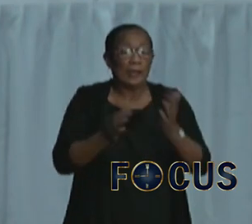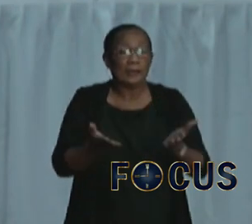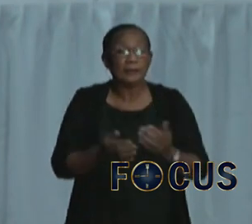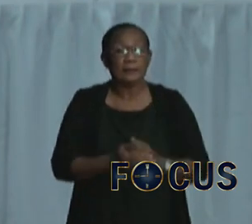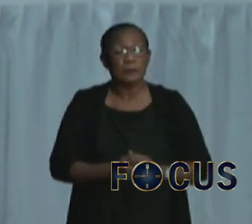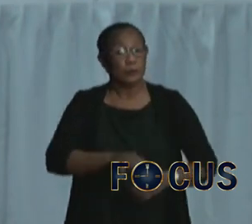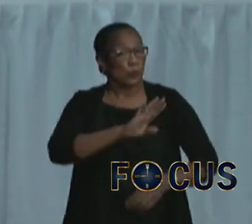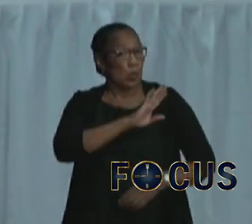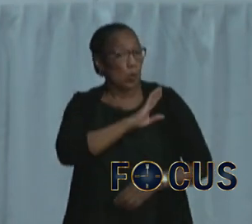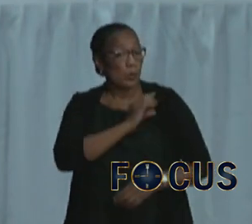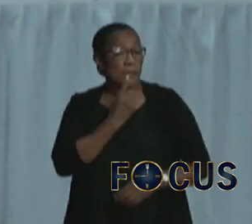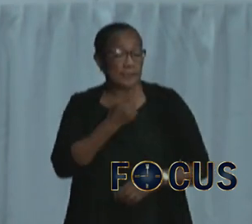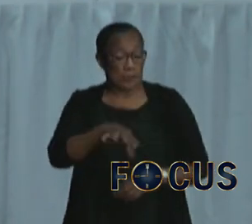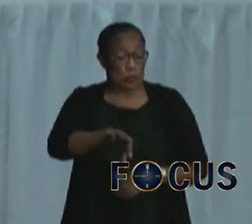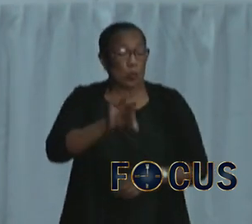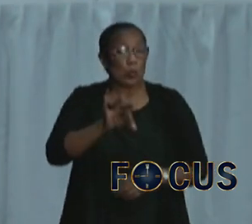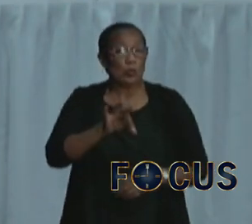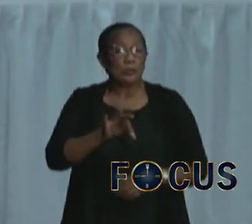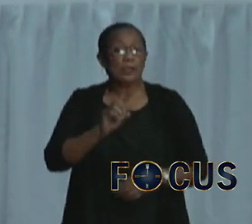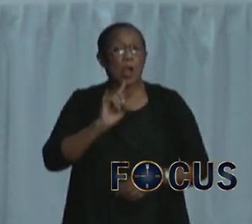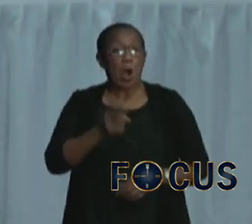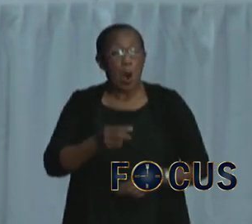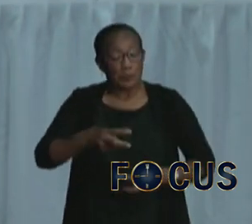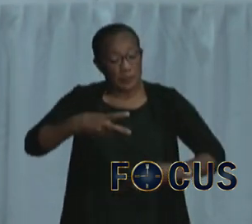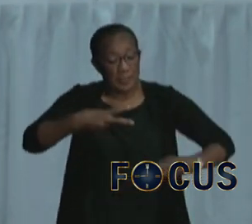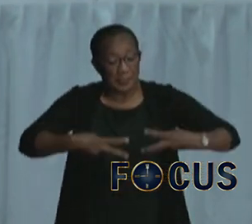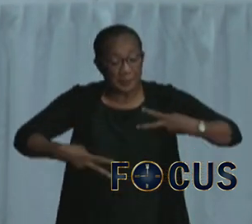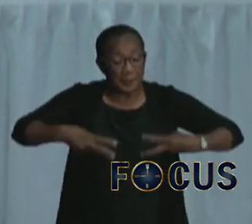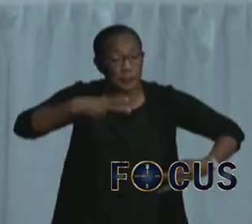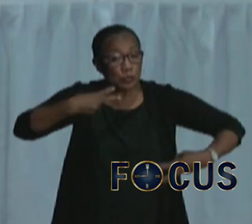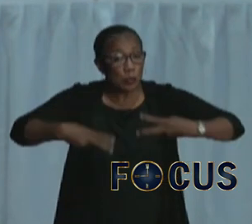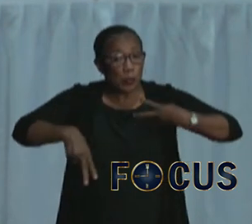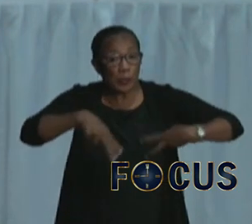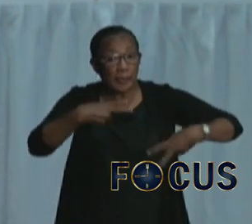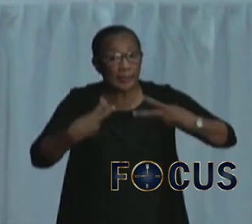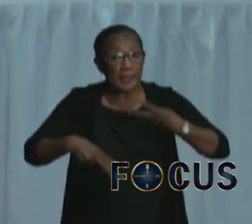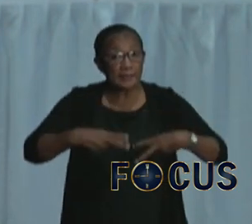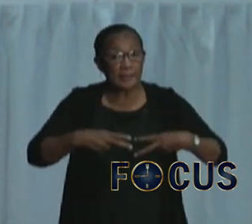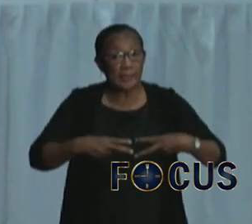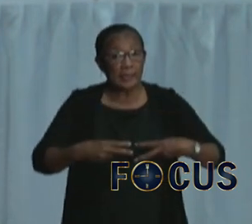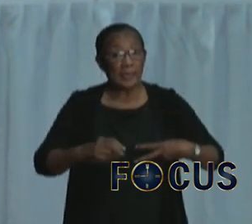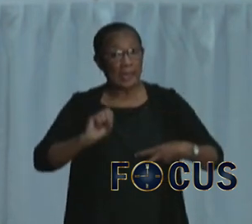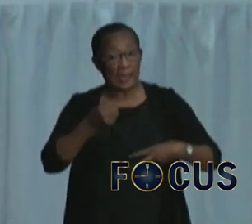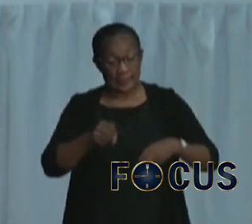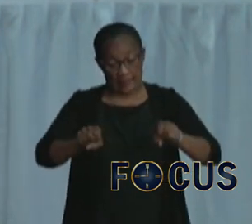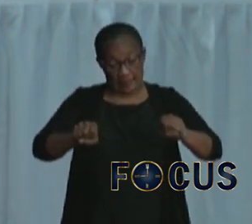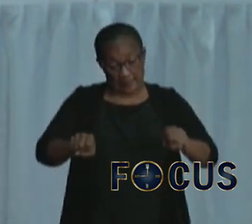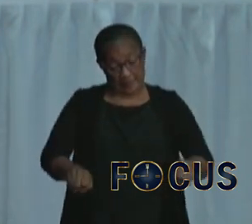Zo is ook ervoor gekozen om de restaurants die terrassen hebben waar